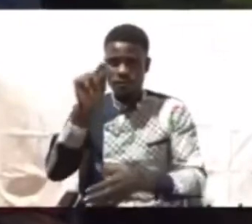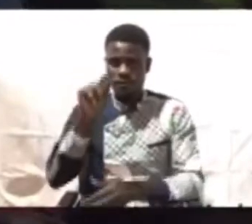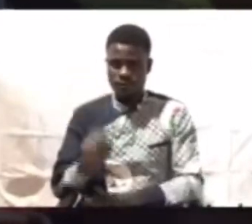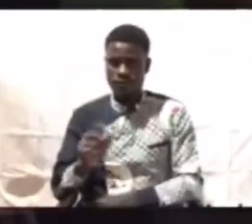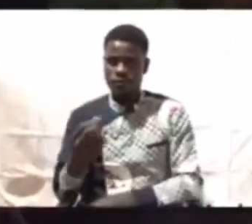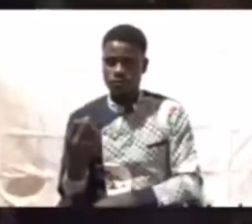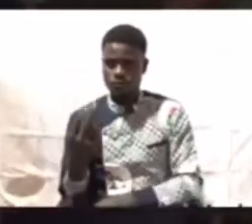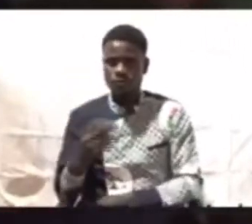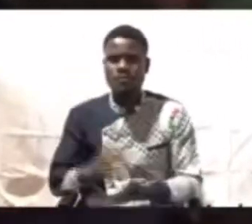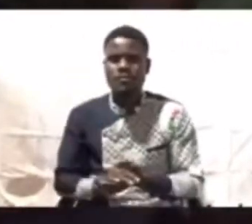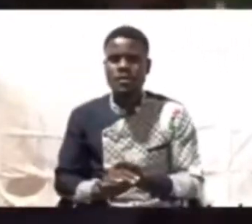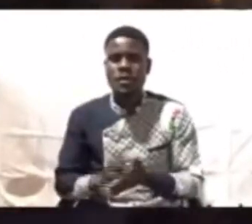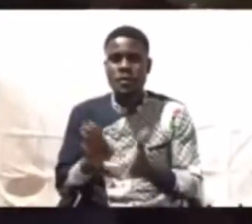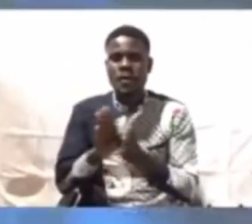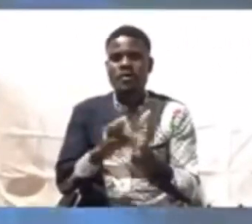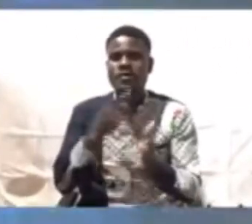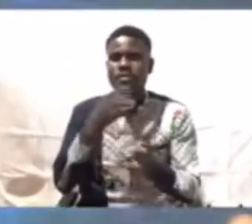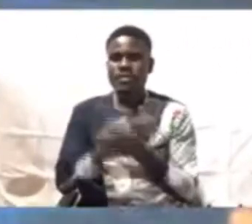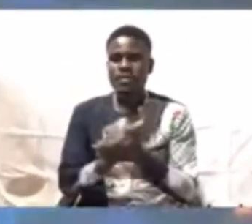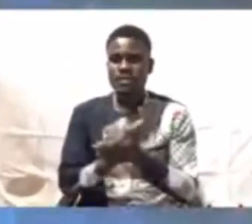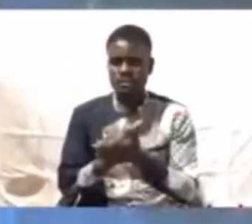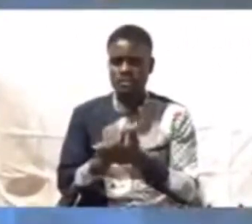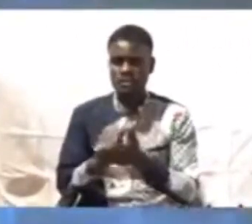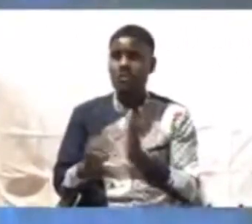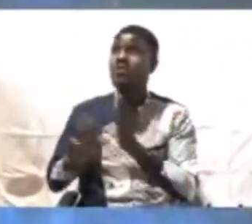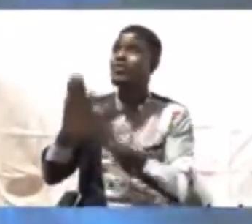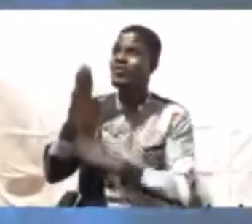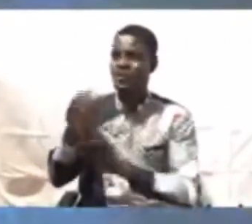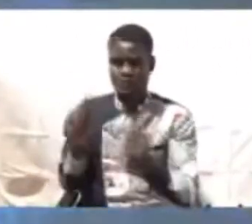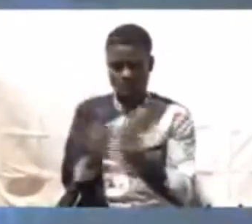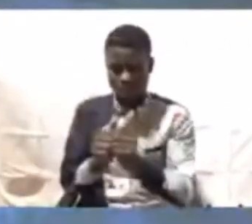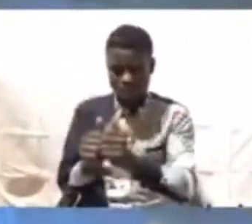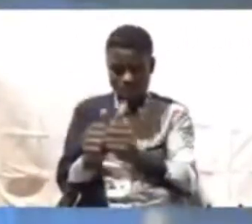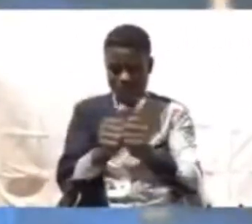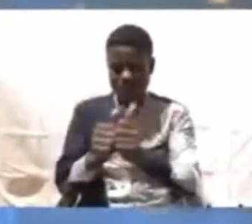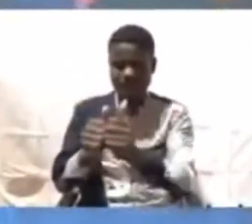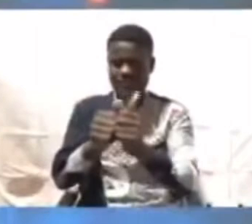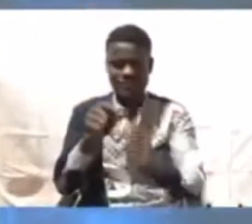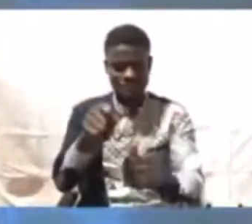nifa na asam na jimanisa